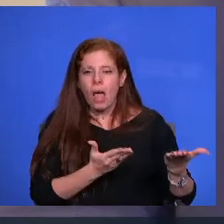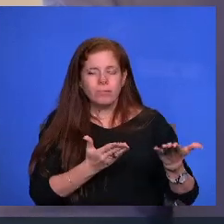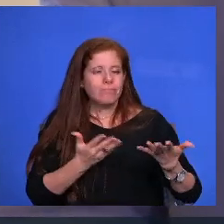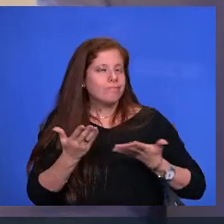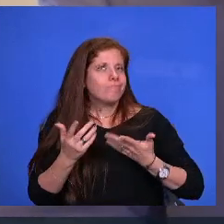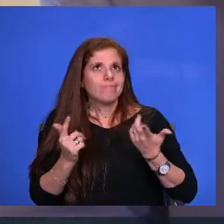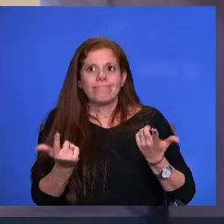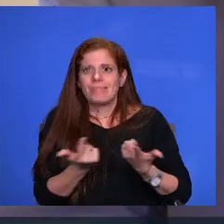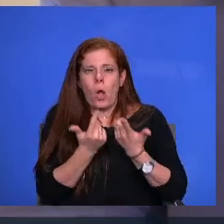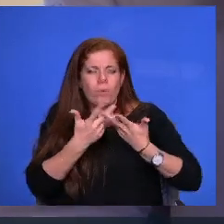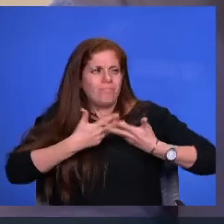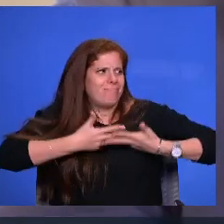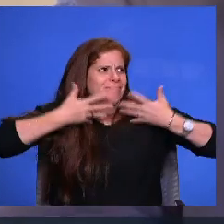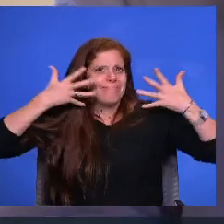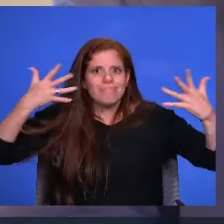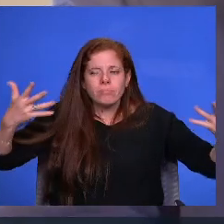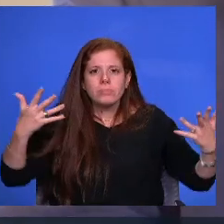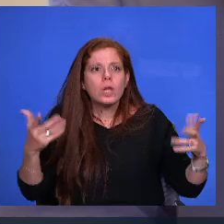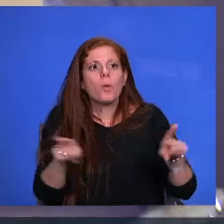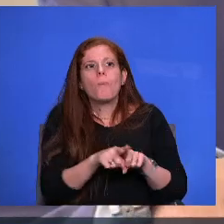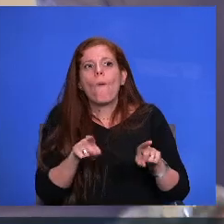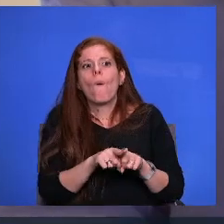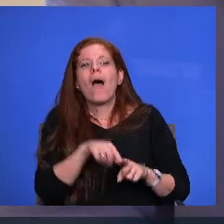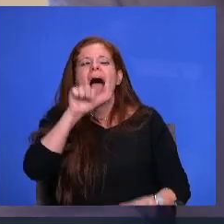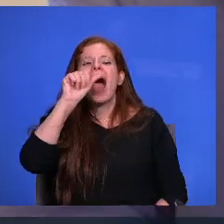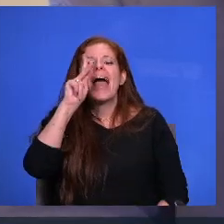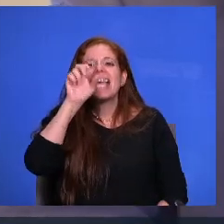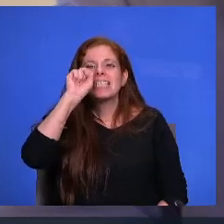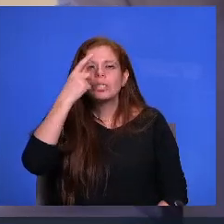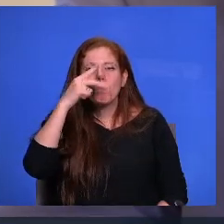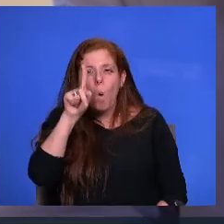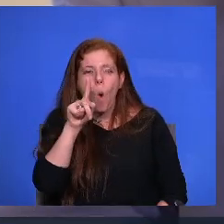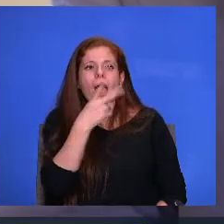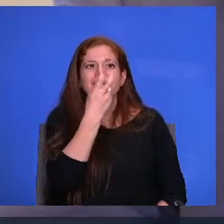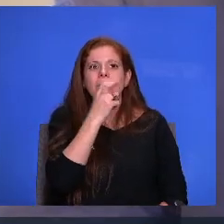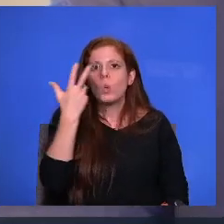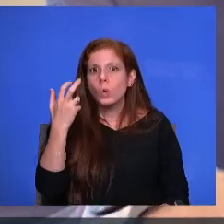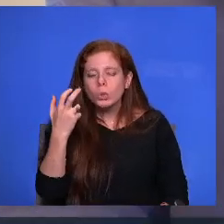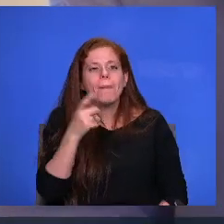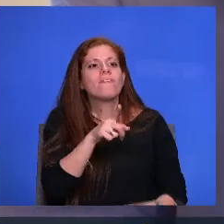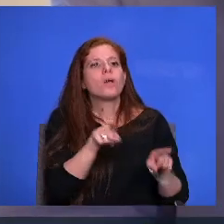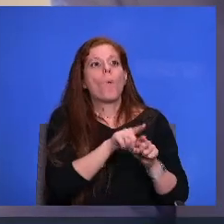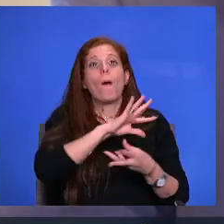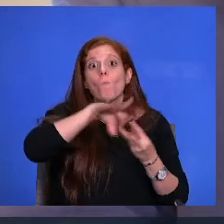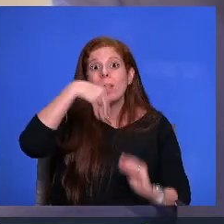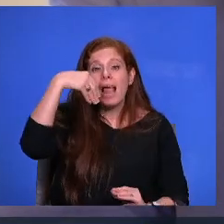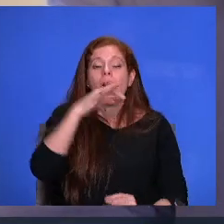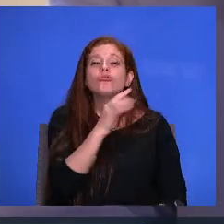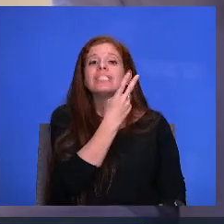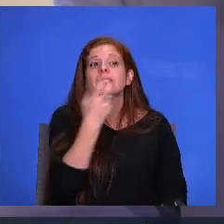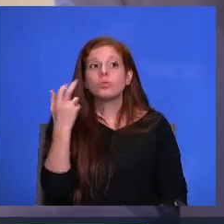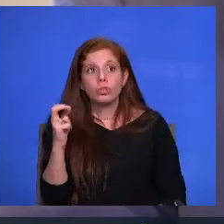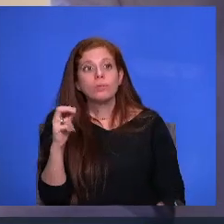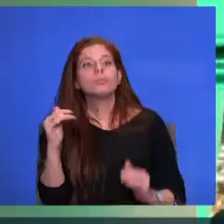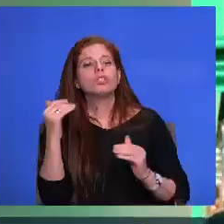עולמי, כמו האקספו 2030, וכמו המונדיאל של 2030, שסעודיה מתחרה עליו ביחד